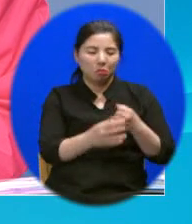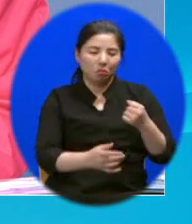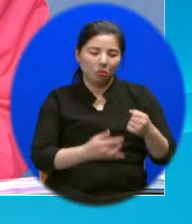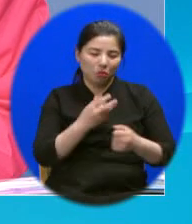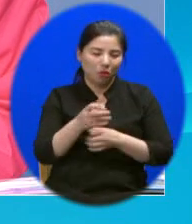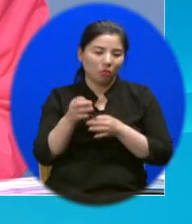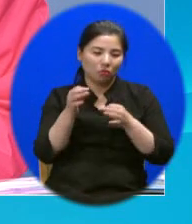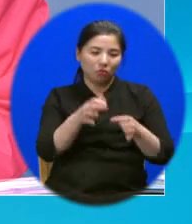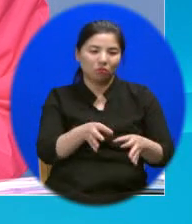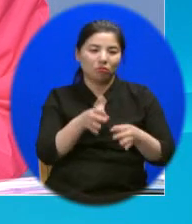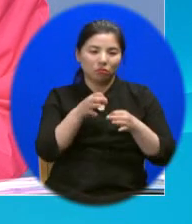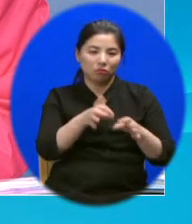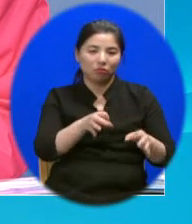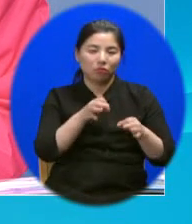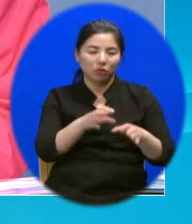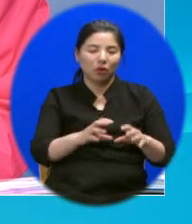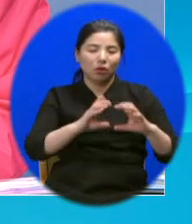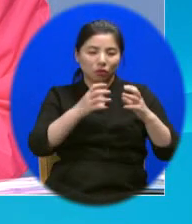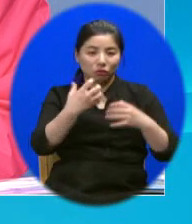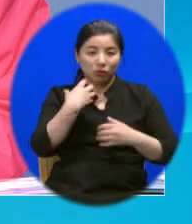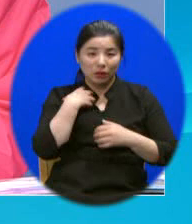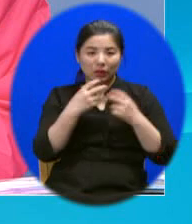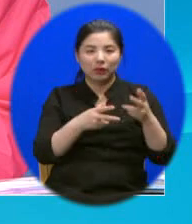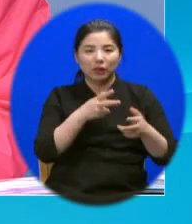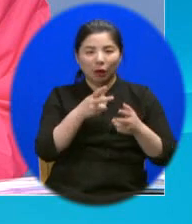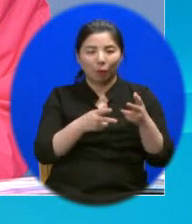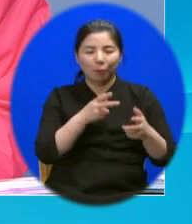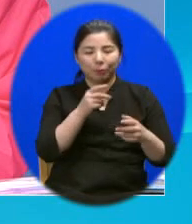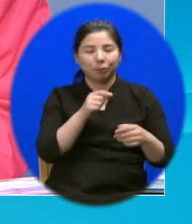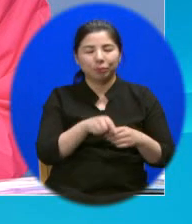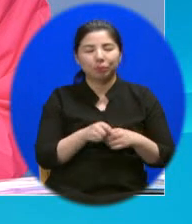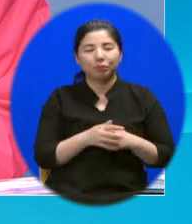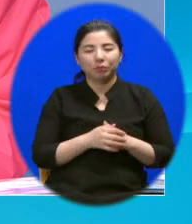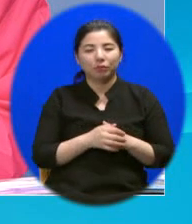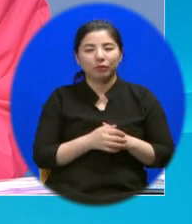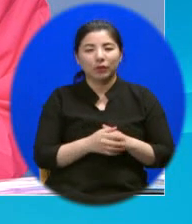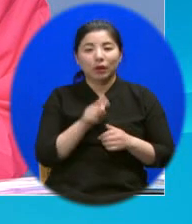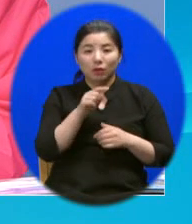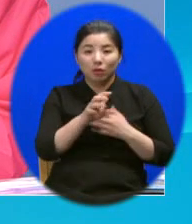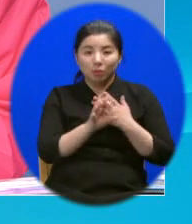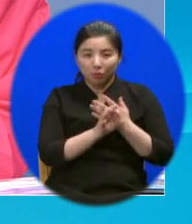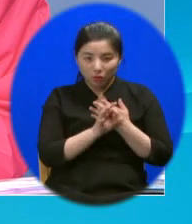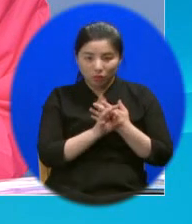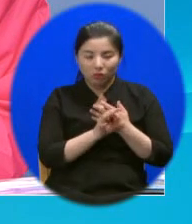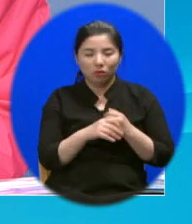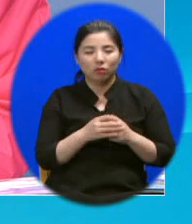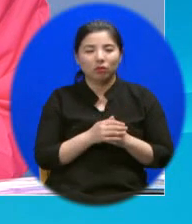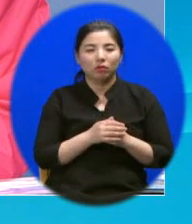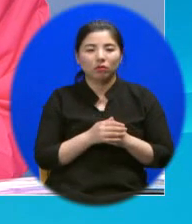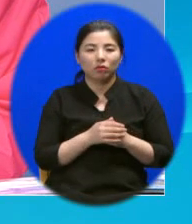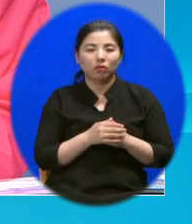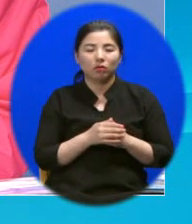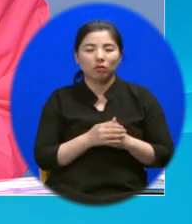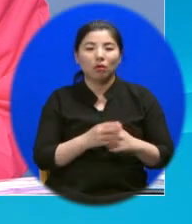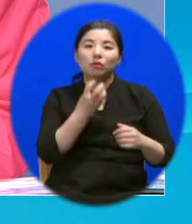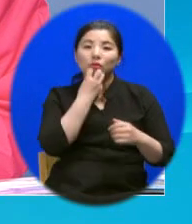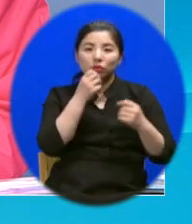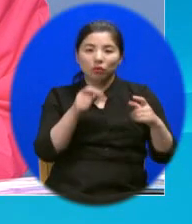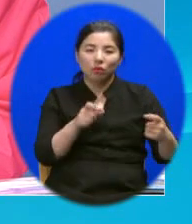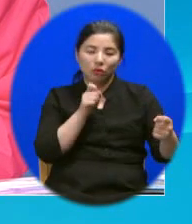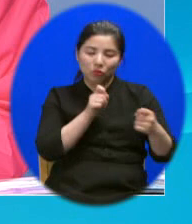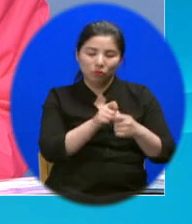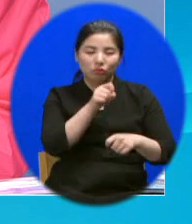투입되는 정말 국책사업 중에 국책 사업 입니다 정말 이렇게만 된다면 어 수도권에서